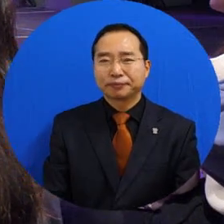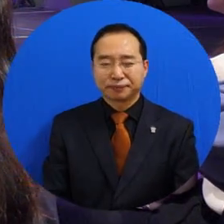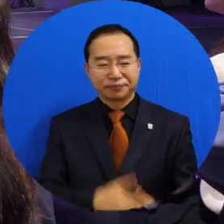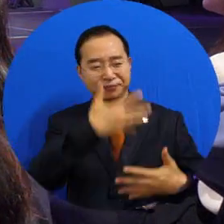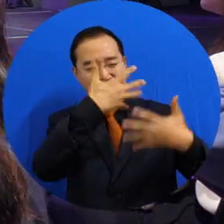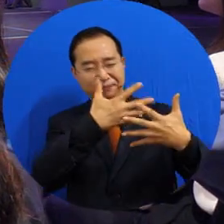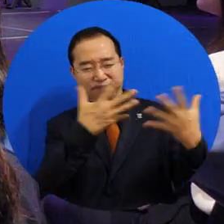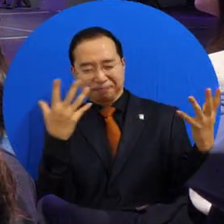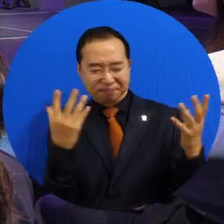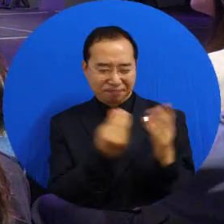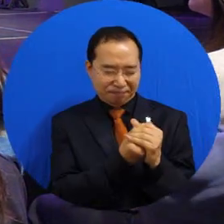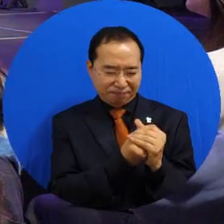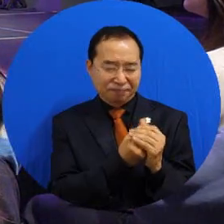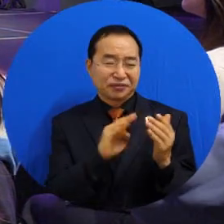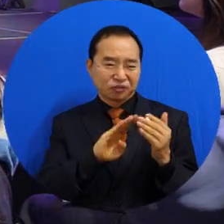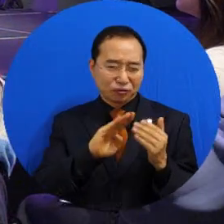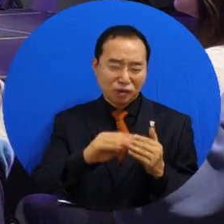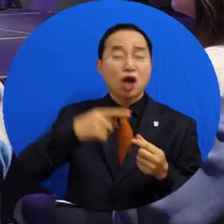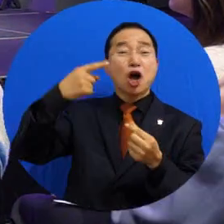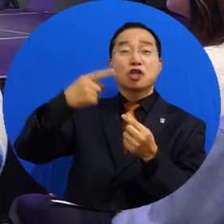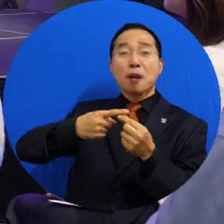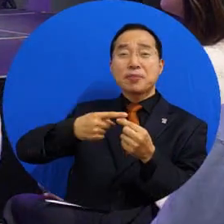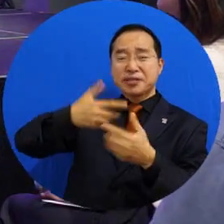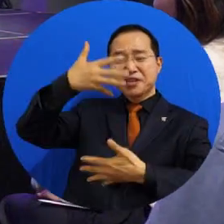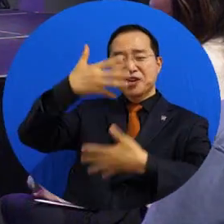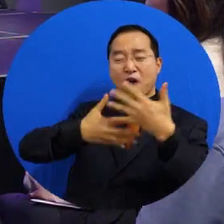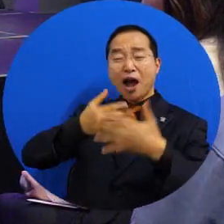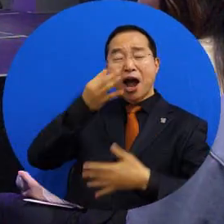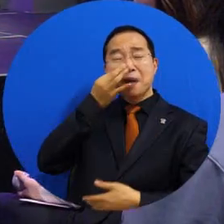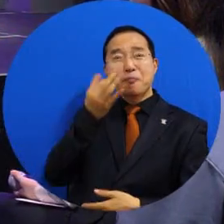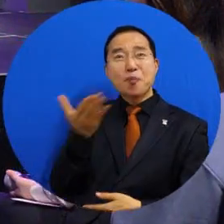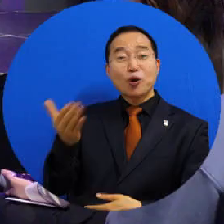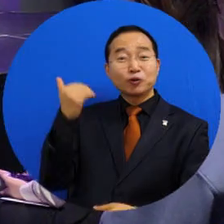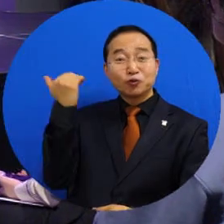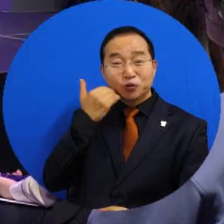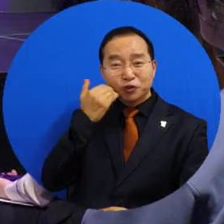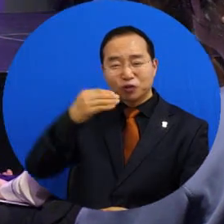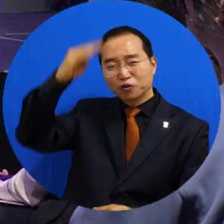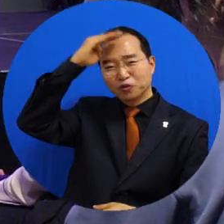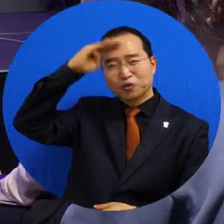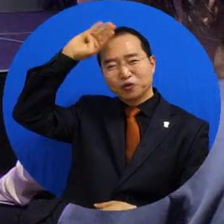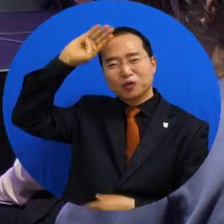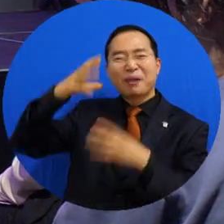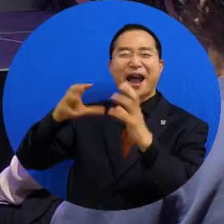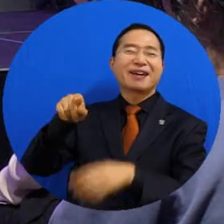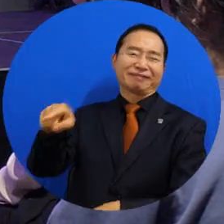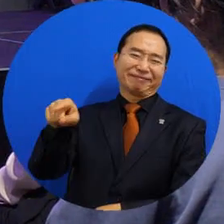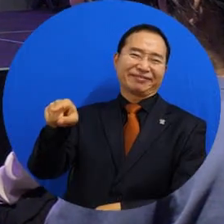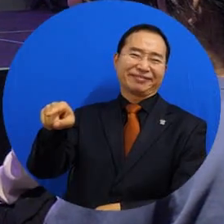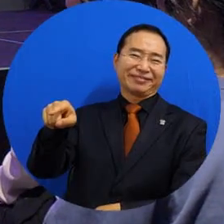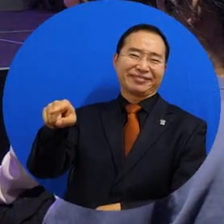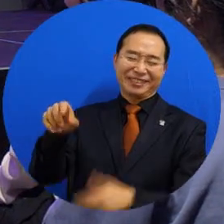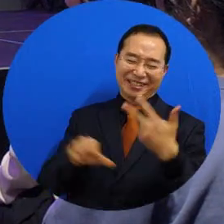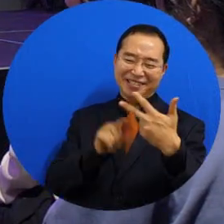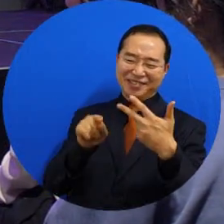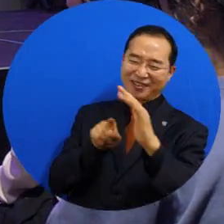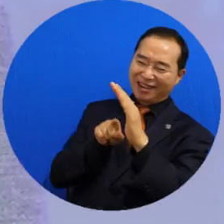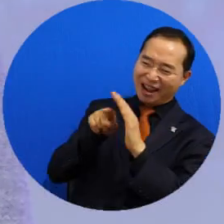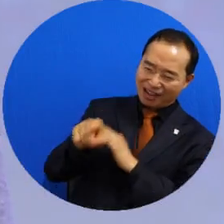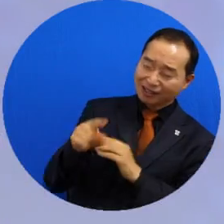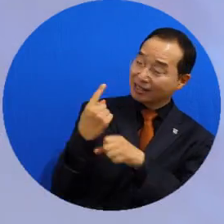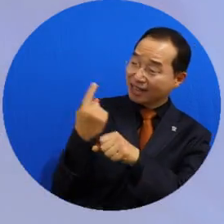제가 영화를 완성하고 나서 첫 번째로 영화를 틀어야겠다고 한 곳이 쿠바였어요. 그래서 쿠바에 7월에